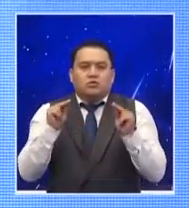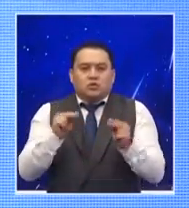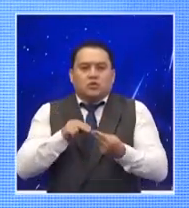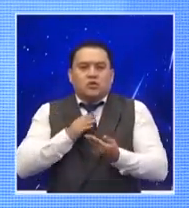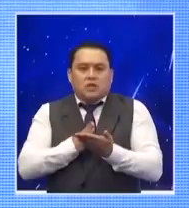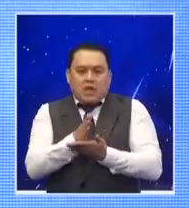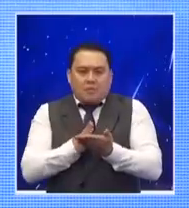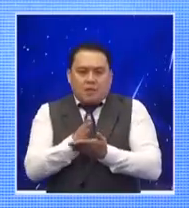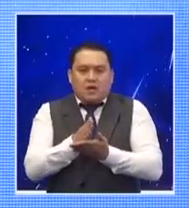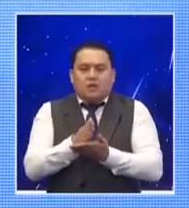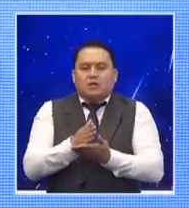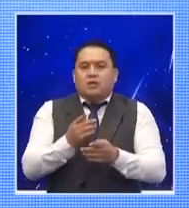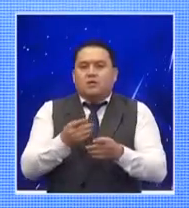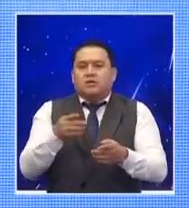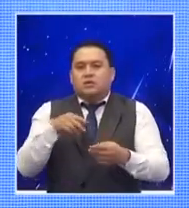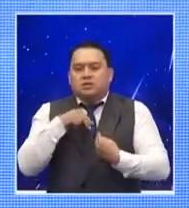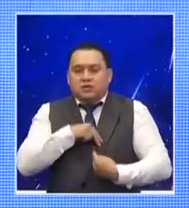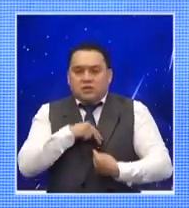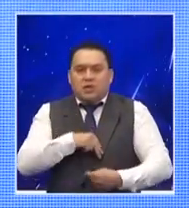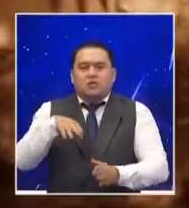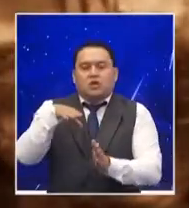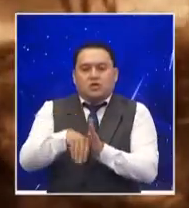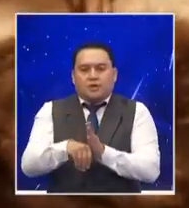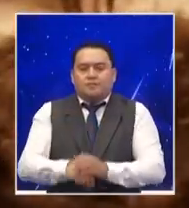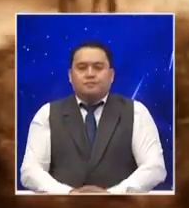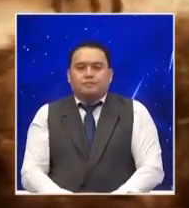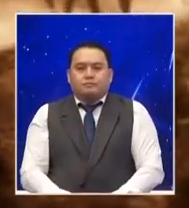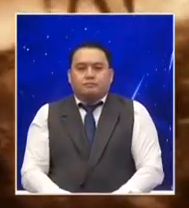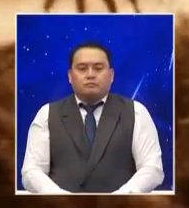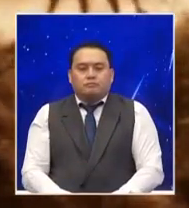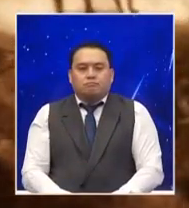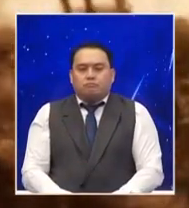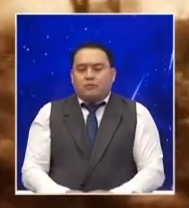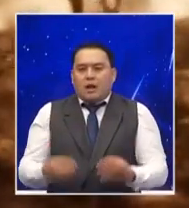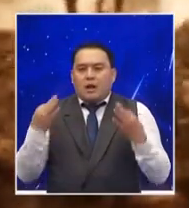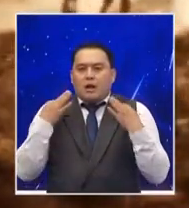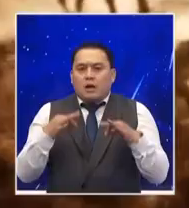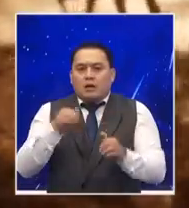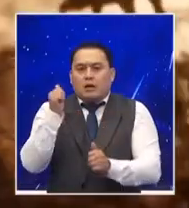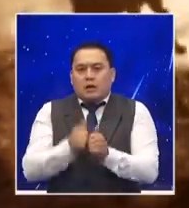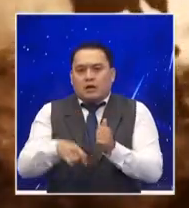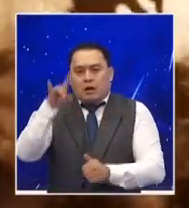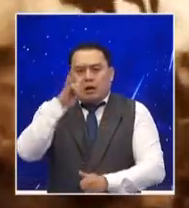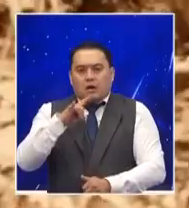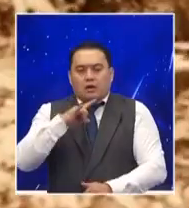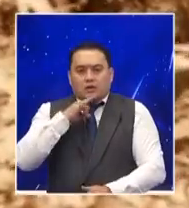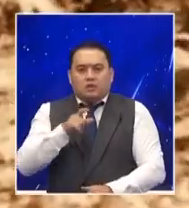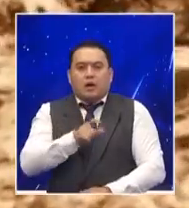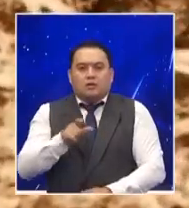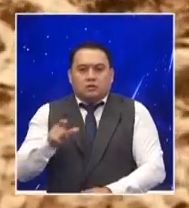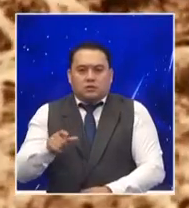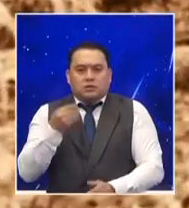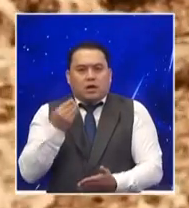еңбегі жасампас істері жатыр. Азаттықтың таңында алшаң басқан әр қазақ баласы өткен күннің қасіреті